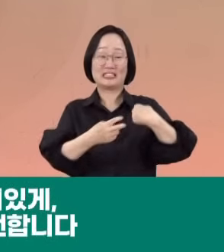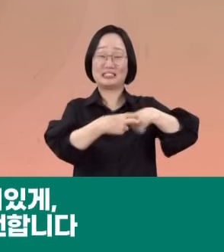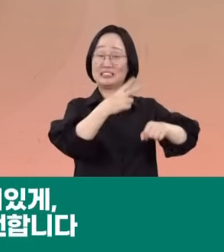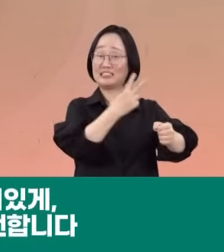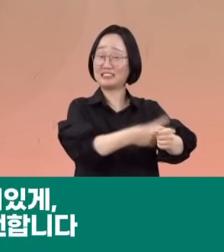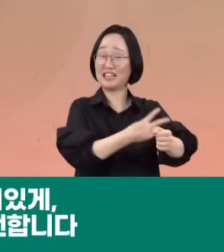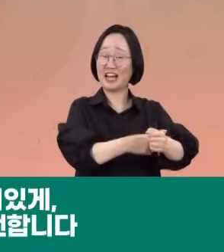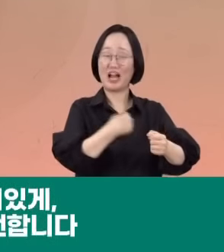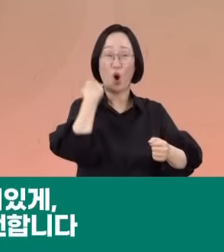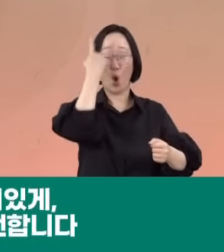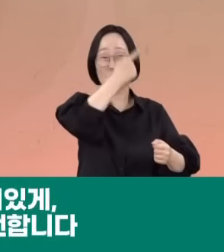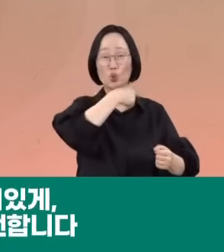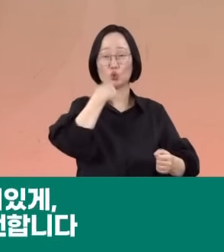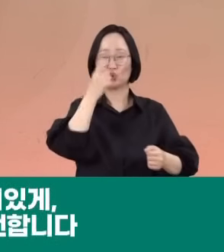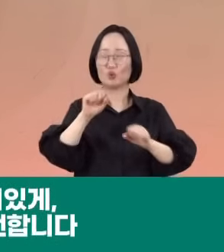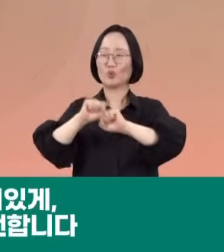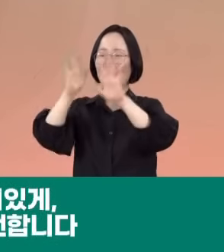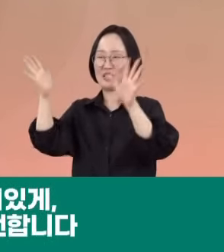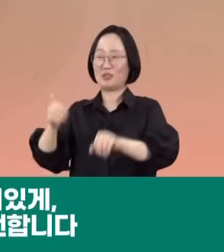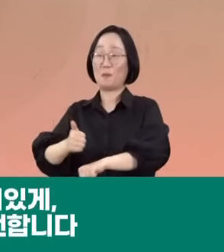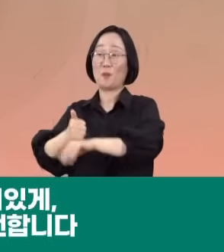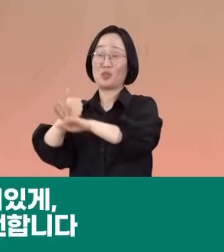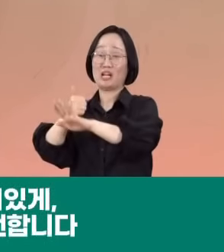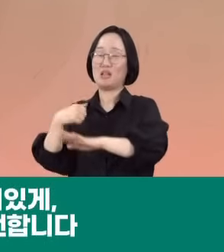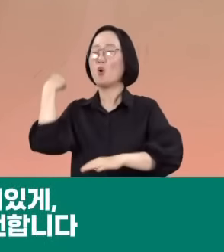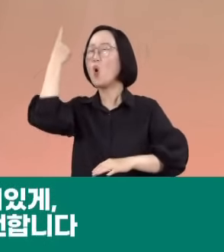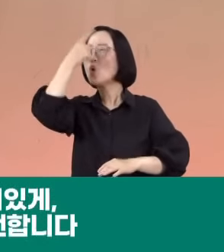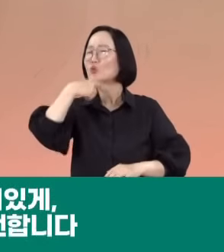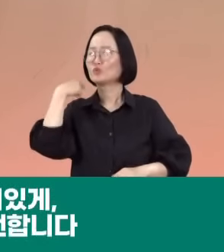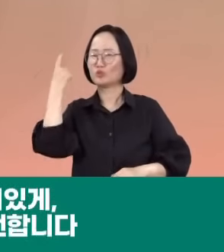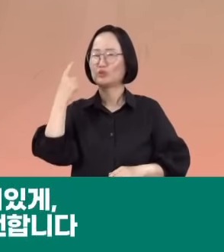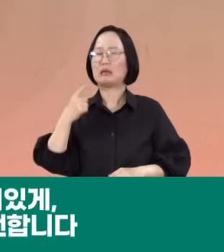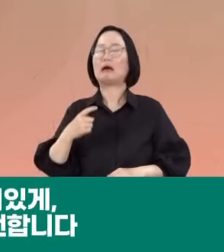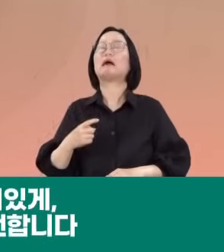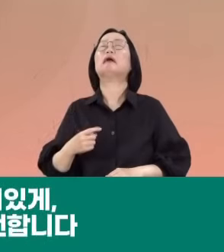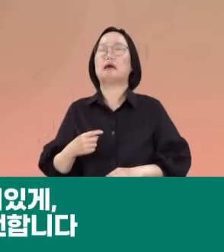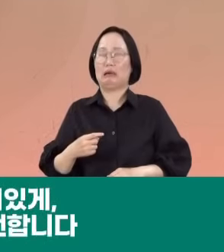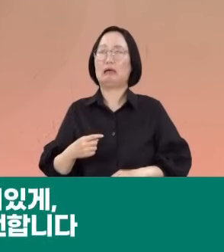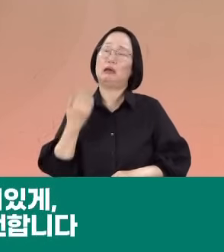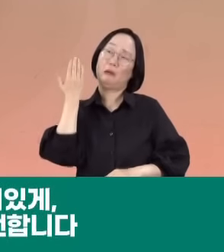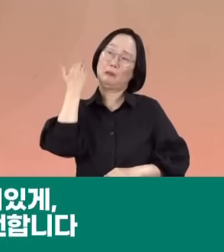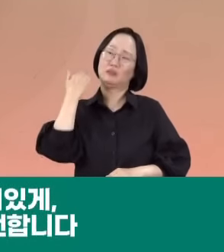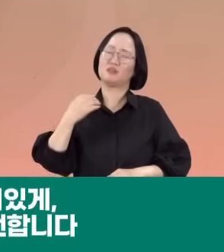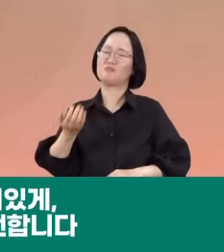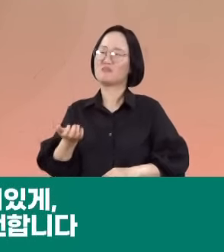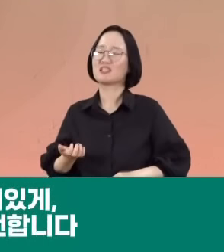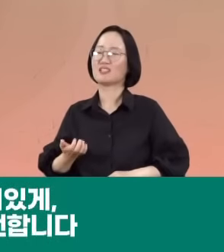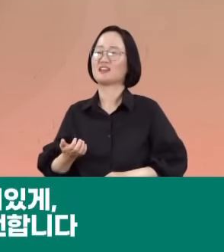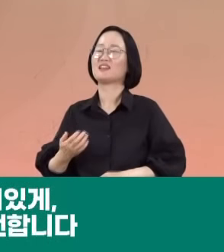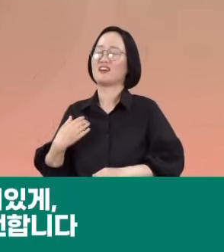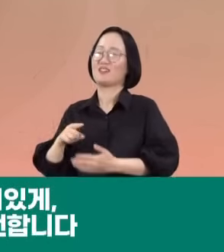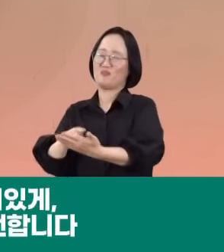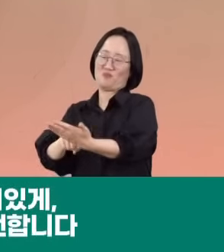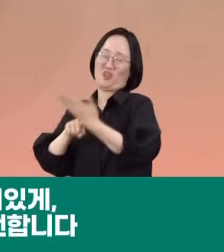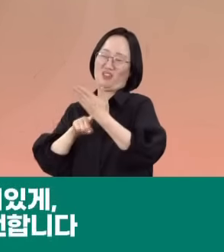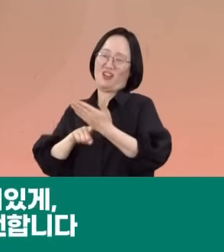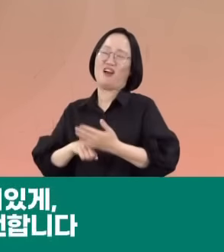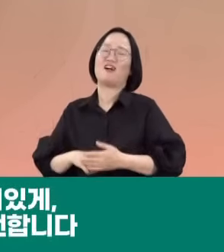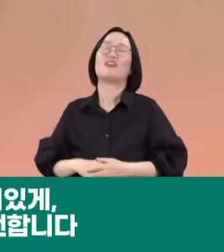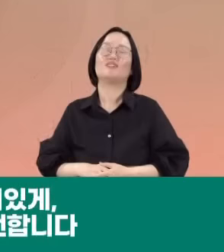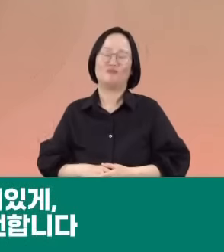의사하고 똑같은 얼굴로 관세 보살님이 미리 미리 나타나신 거구나 아